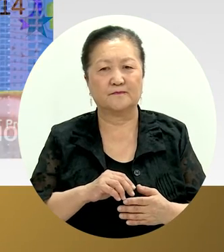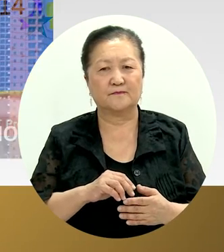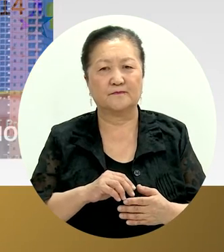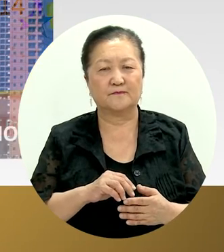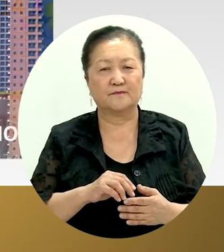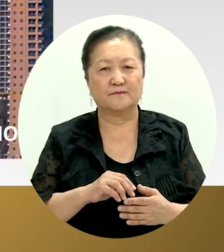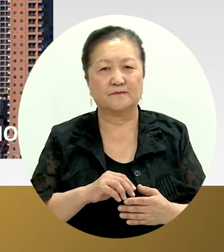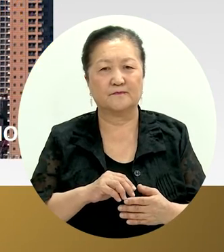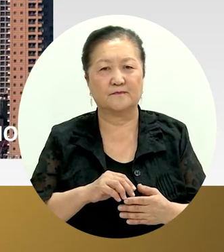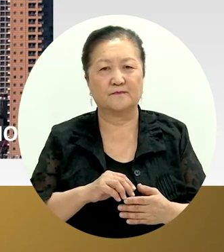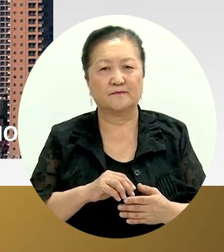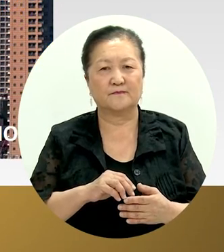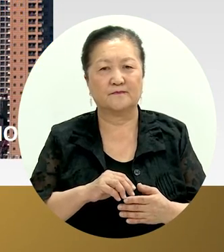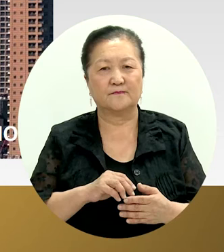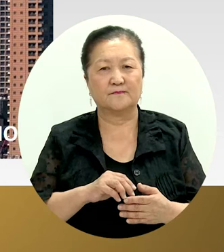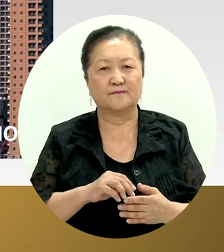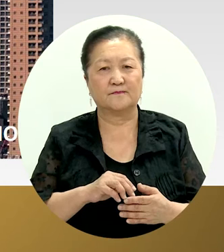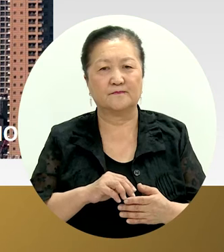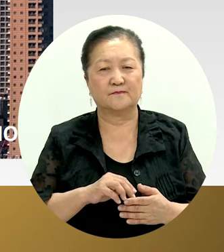энэ зургийг харъя.